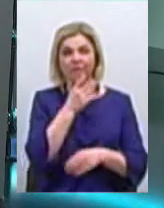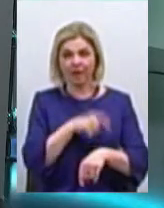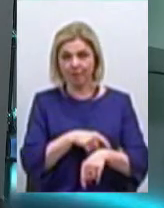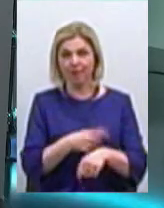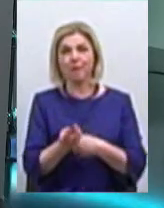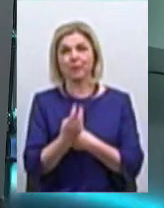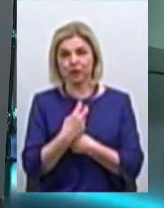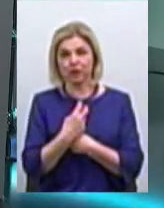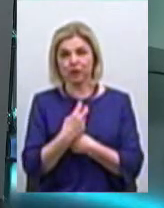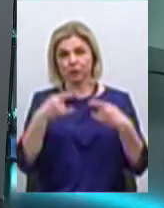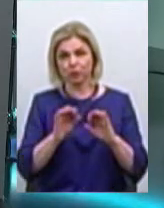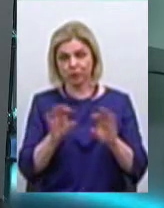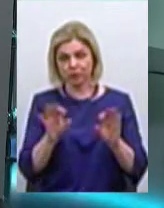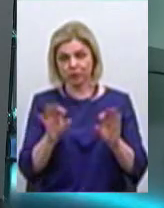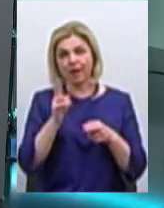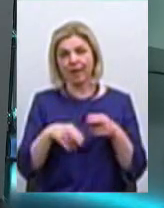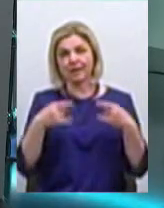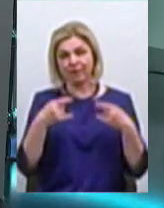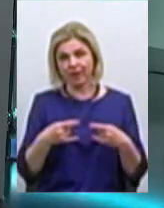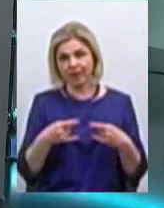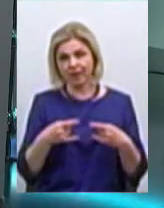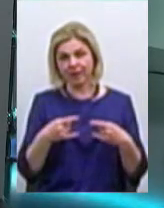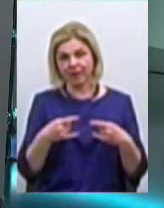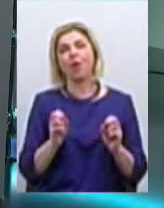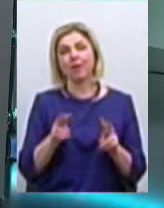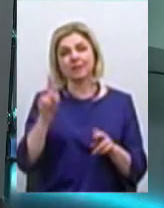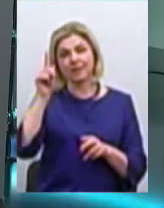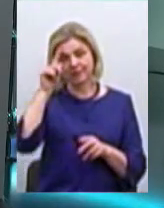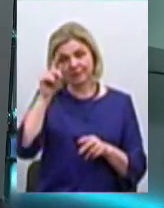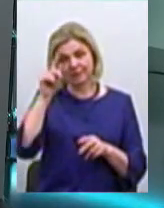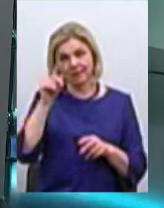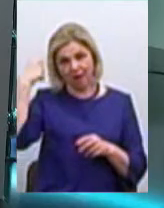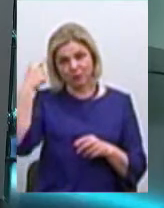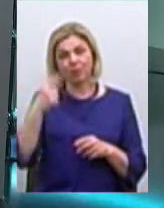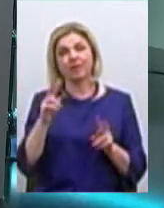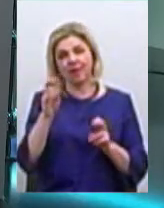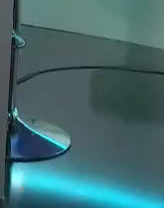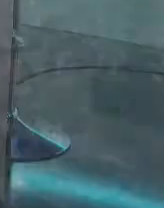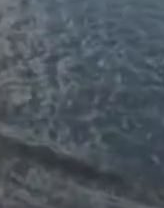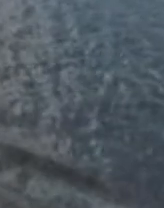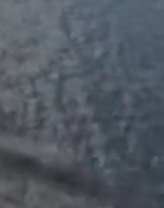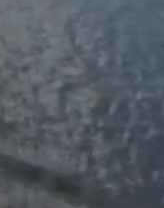студію. Ми закінчуємо наш ефір «Небезпека сказу». Це була тема дня. На все добре.